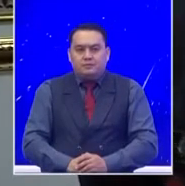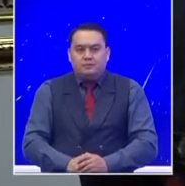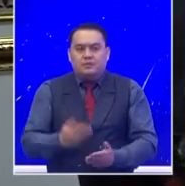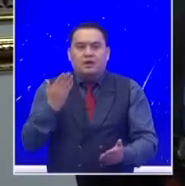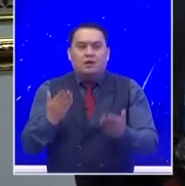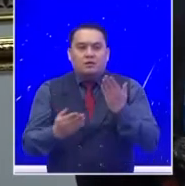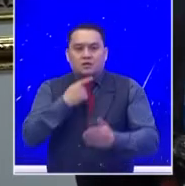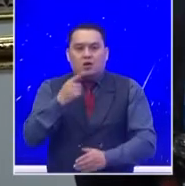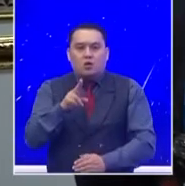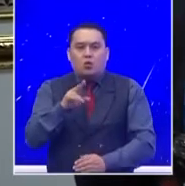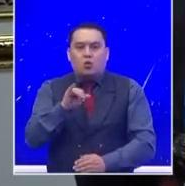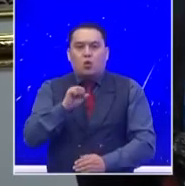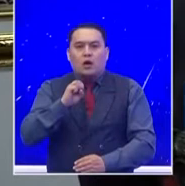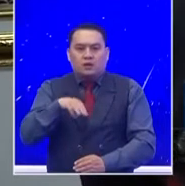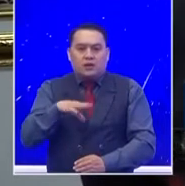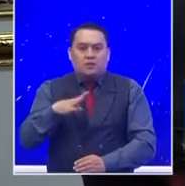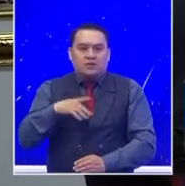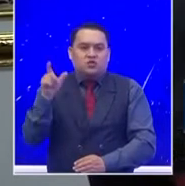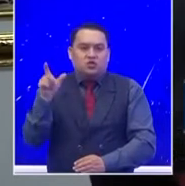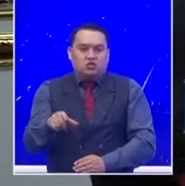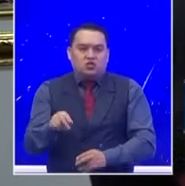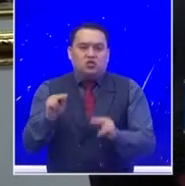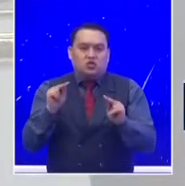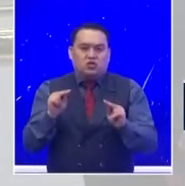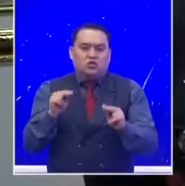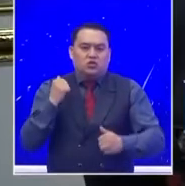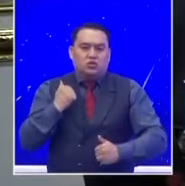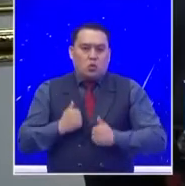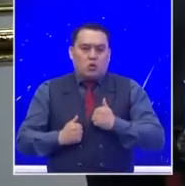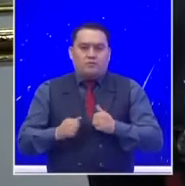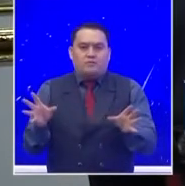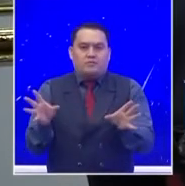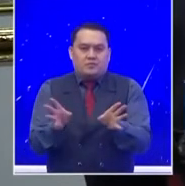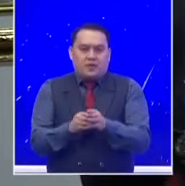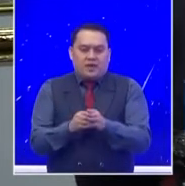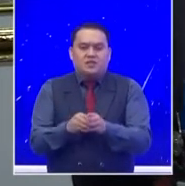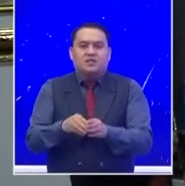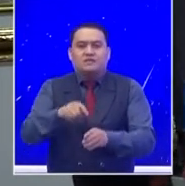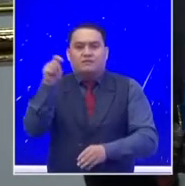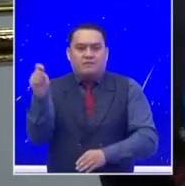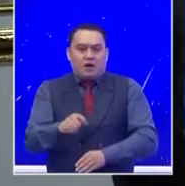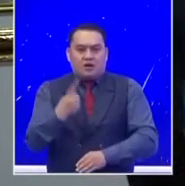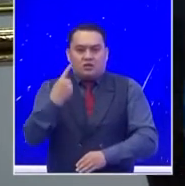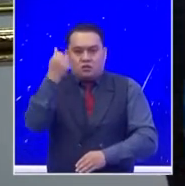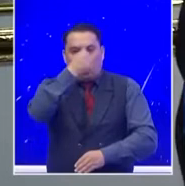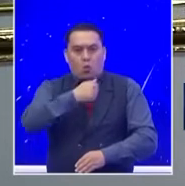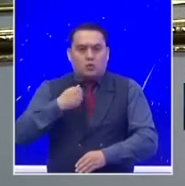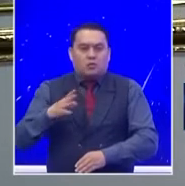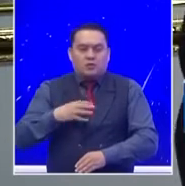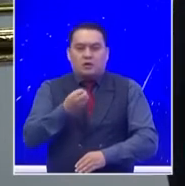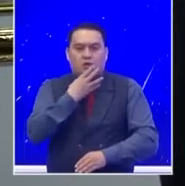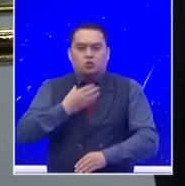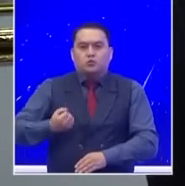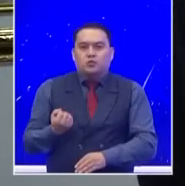Если говорить о Хуате Бекполатове, он был человеком чести и слова. Мы с ним воевали плечом к плечу примерно год. Он был моим